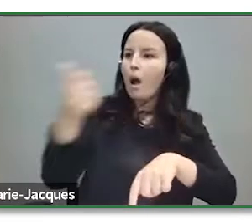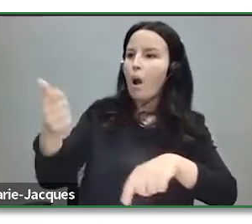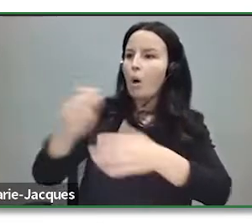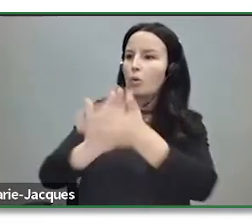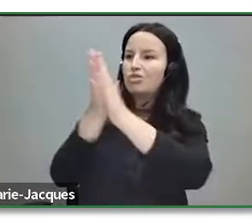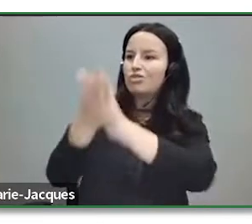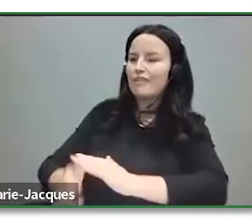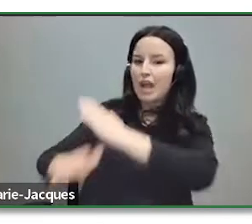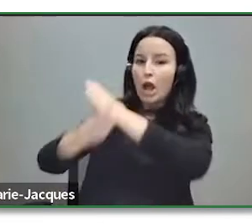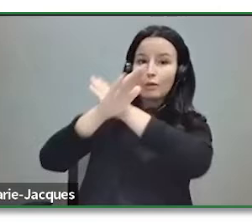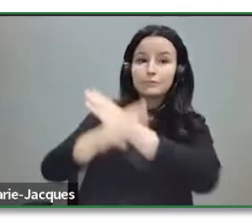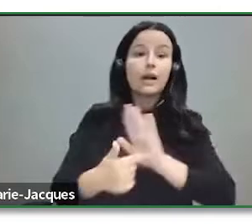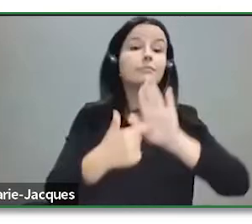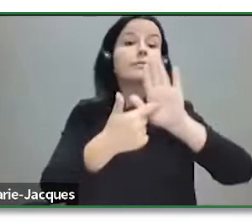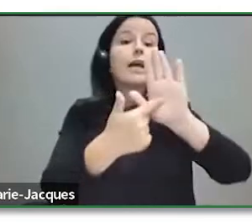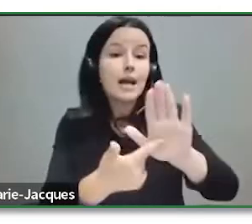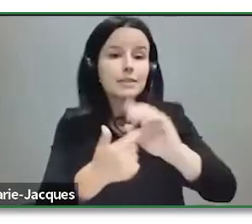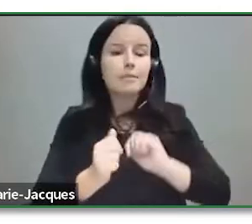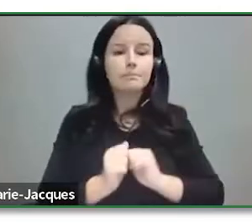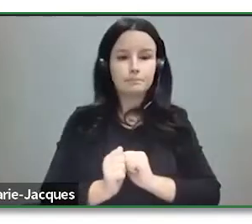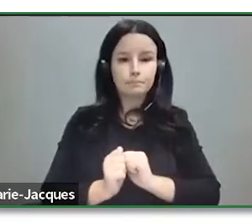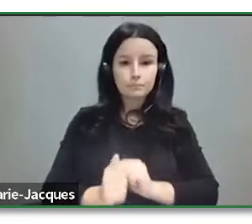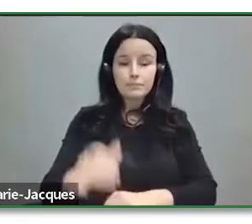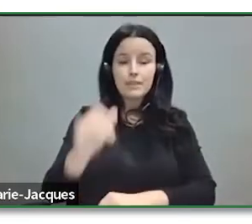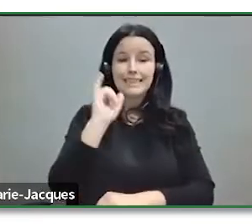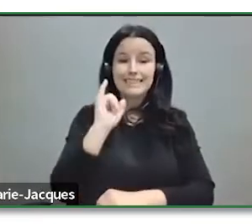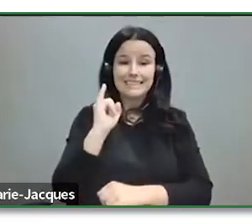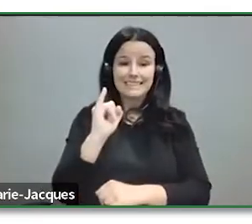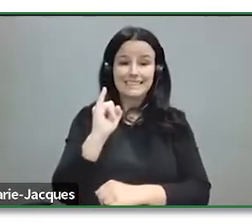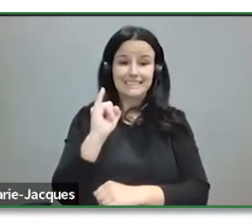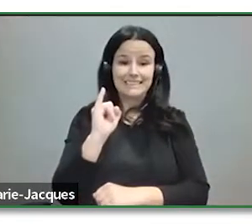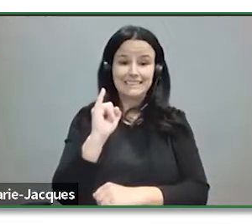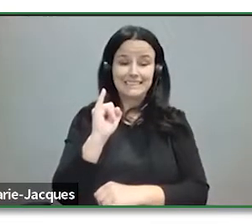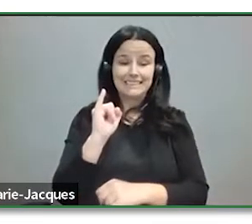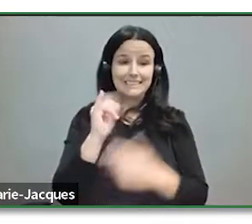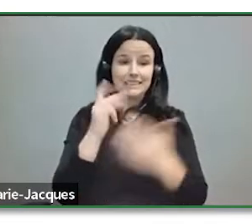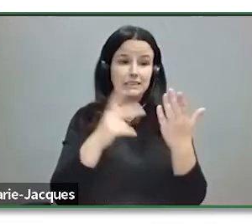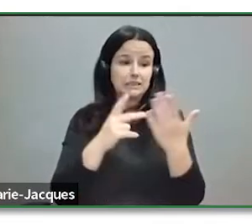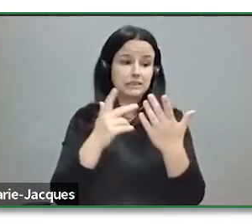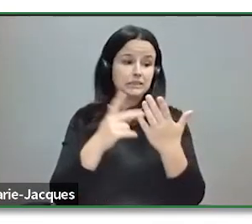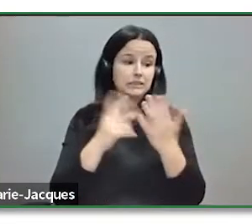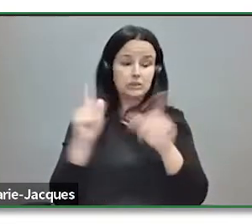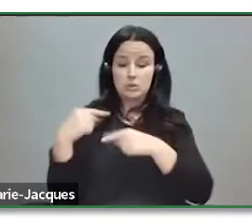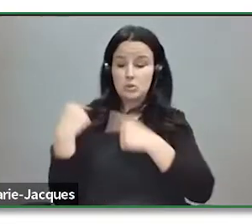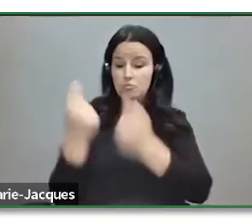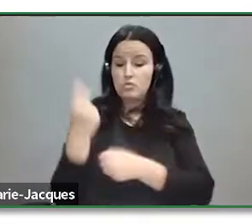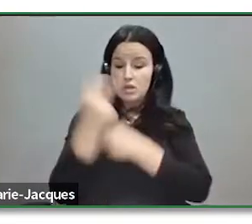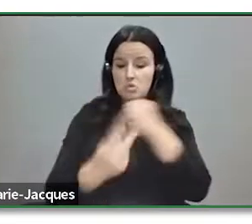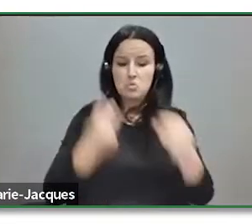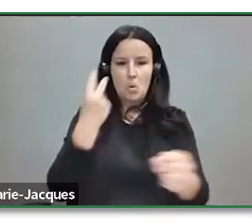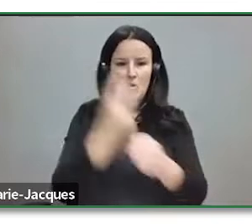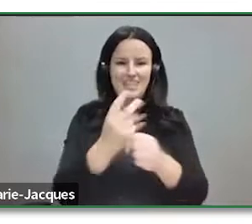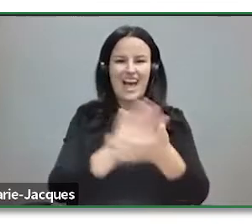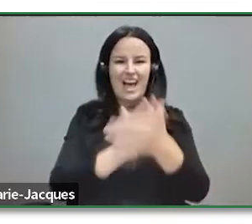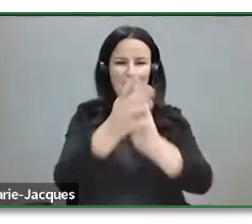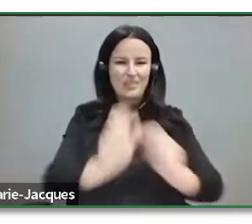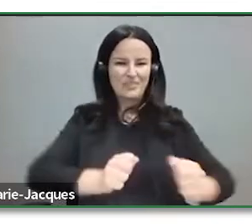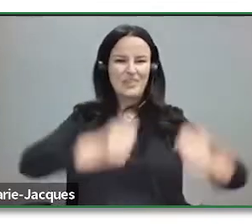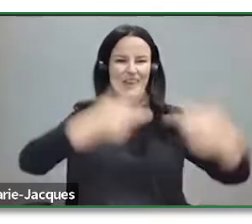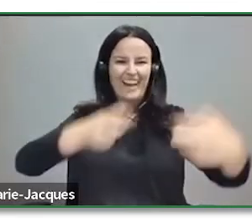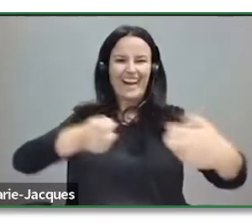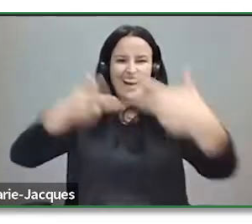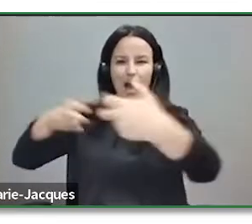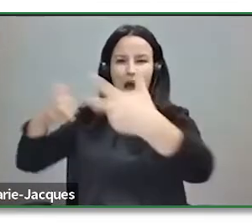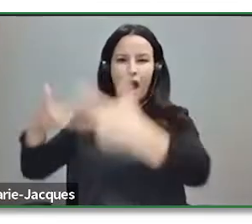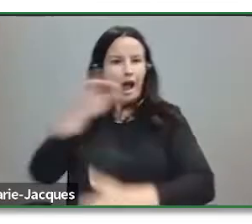Par exemple, si la virtualisation des programmes au cours des 2 dernières années a été un avantage considérable pour de nombreuses personnes